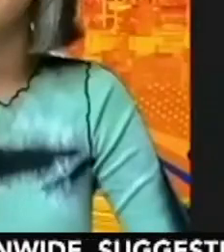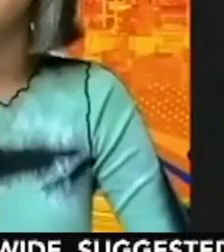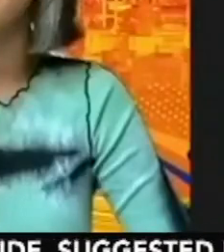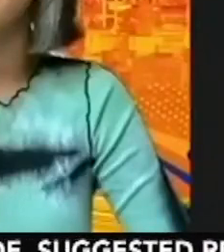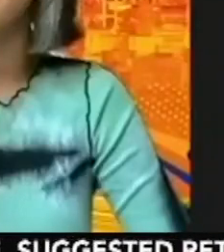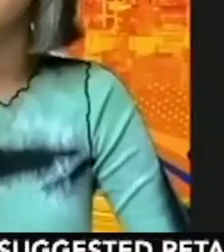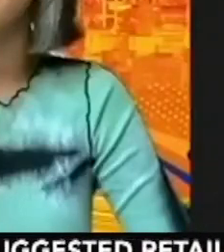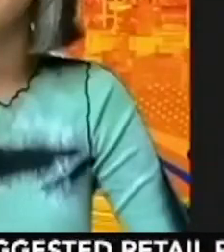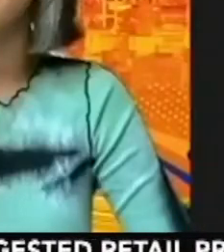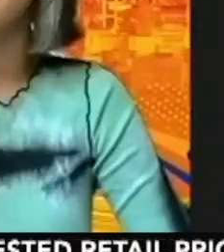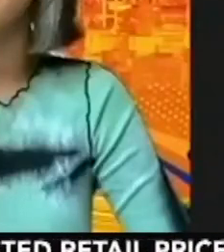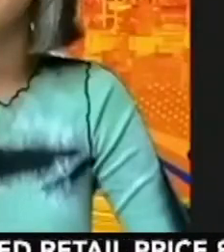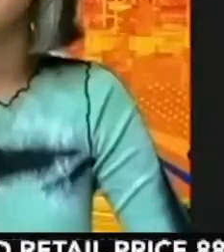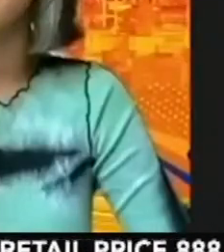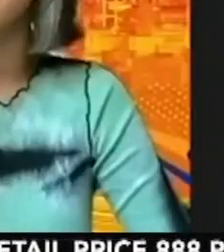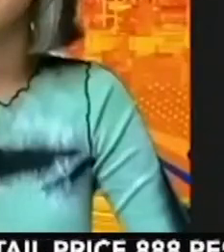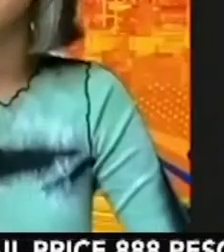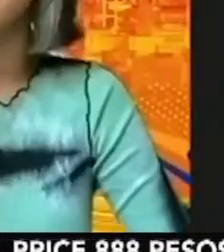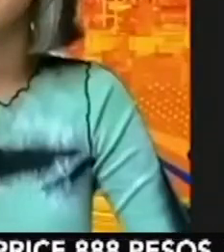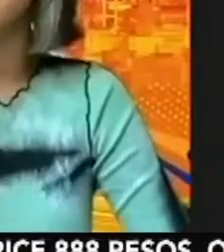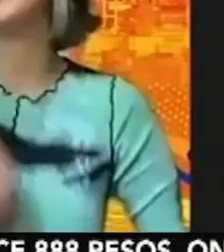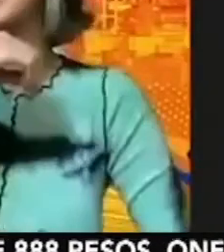Hello!